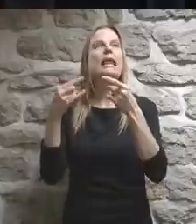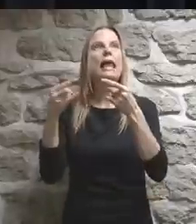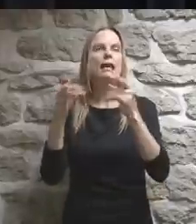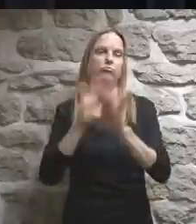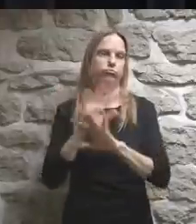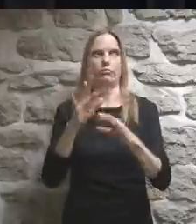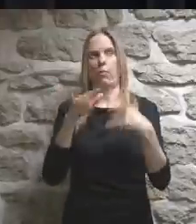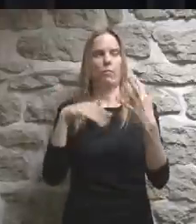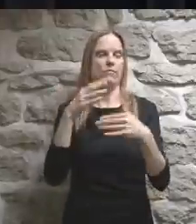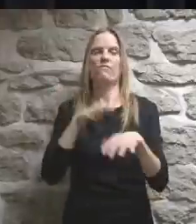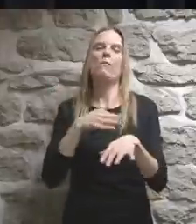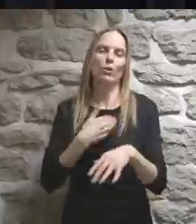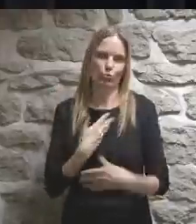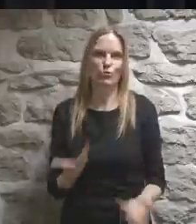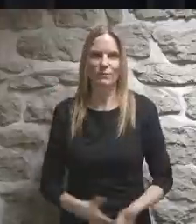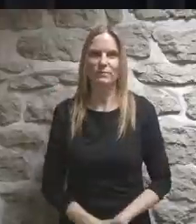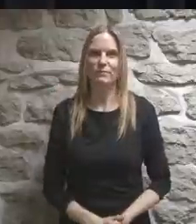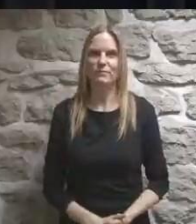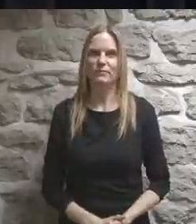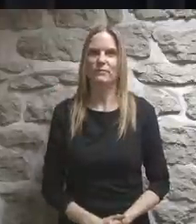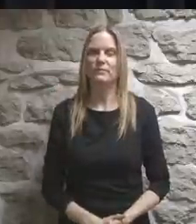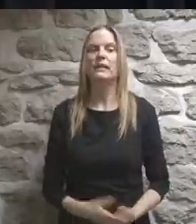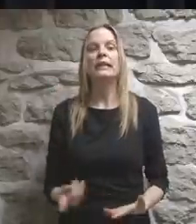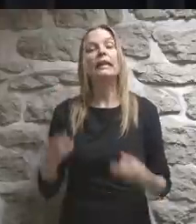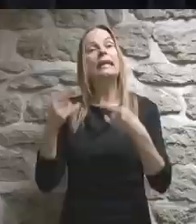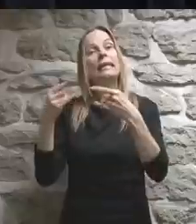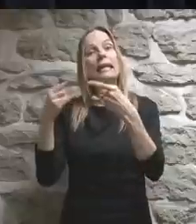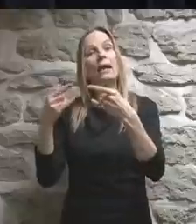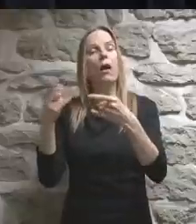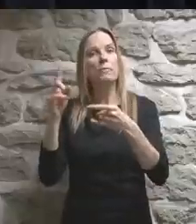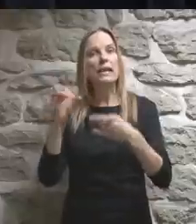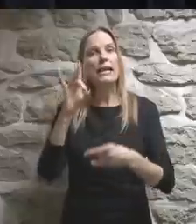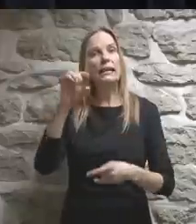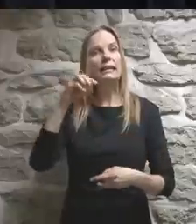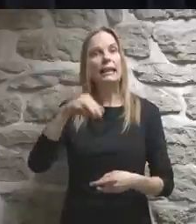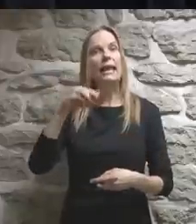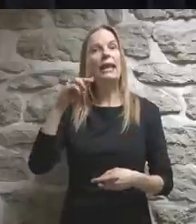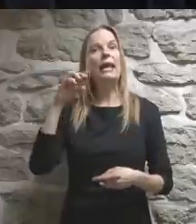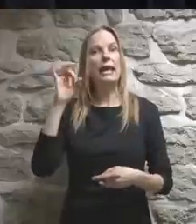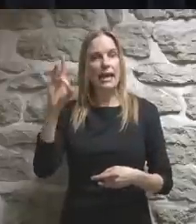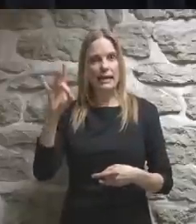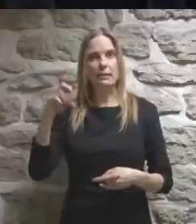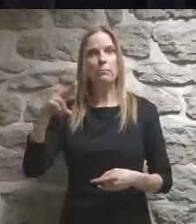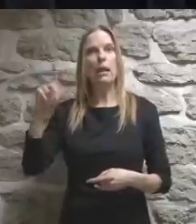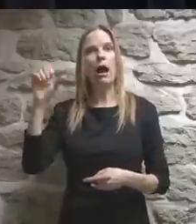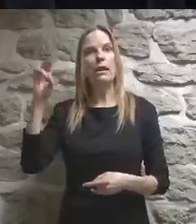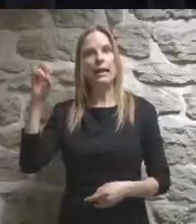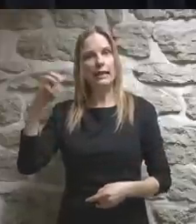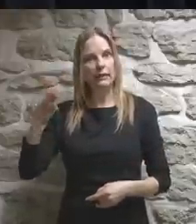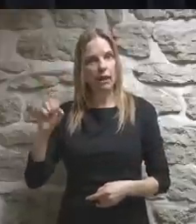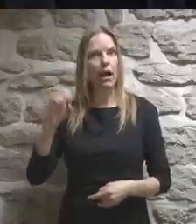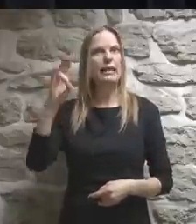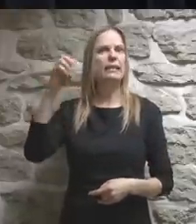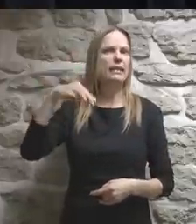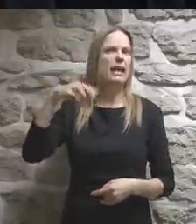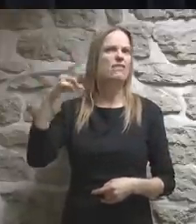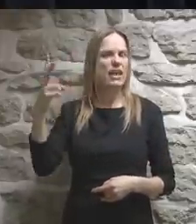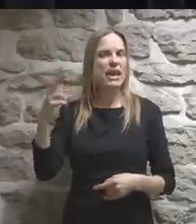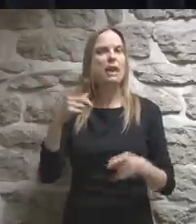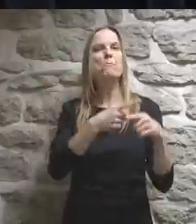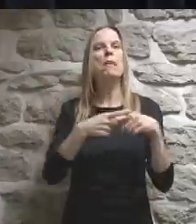telekanalid, vabandust, on siis RTR Planeta, NTV Mir,